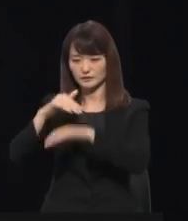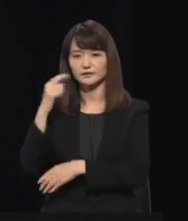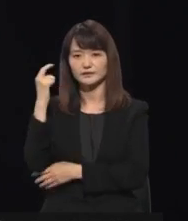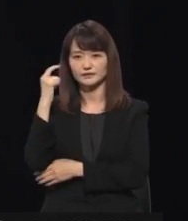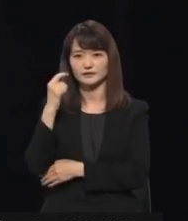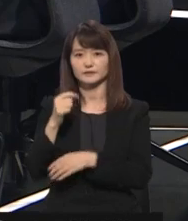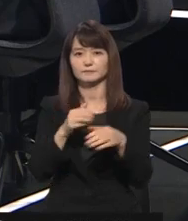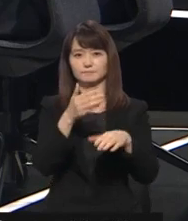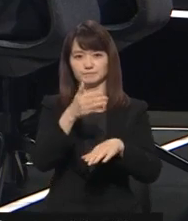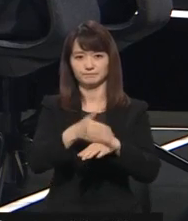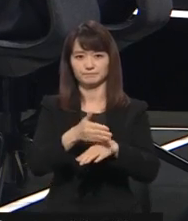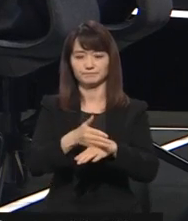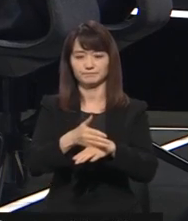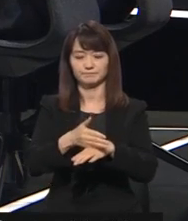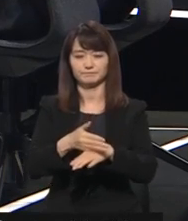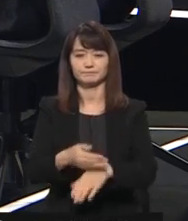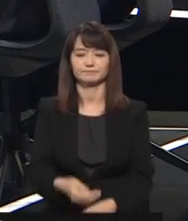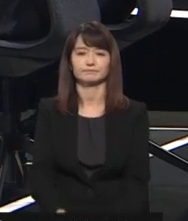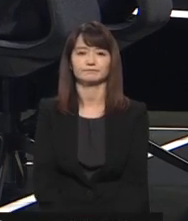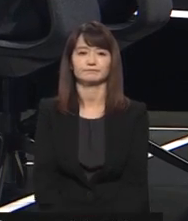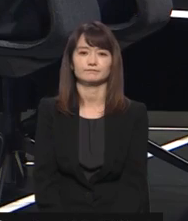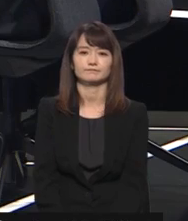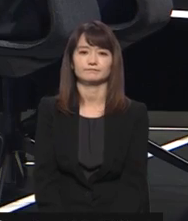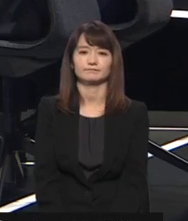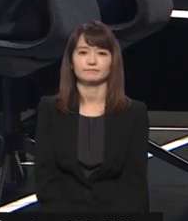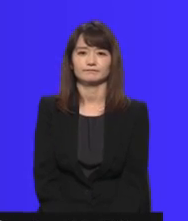의견 고맙습니다 어스 돌아갑니다